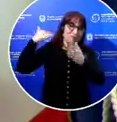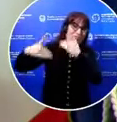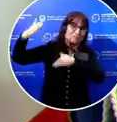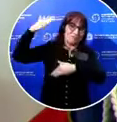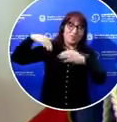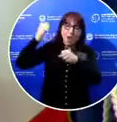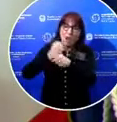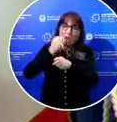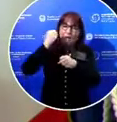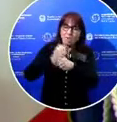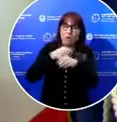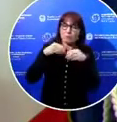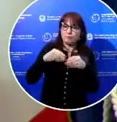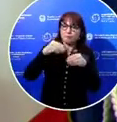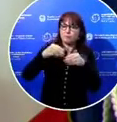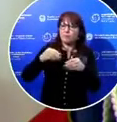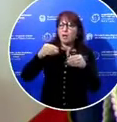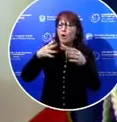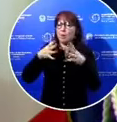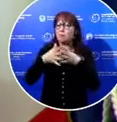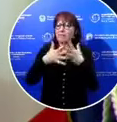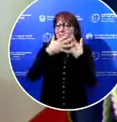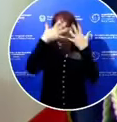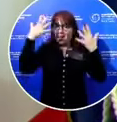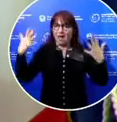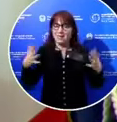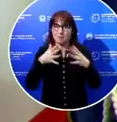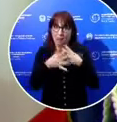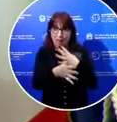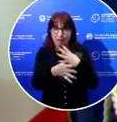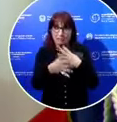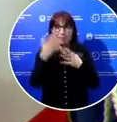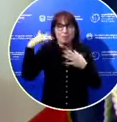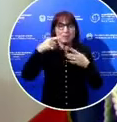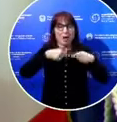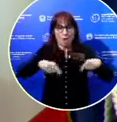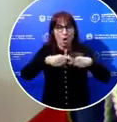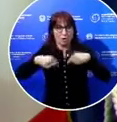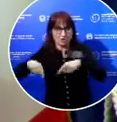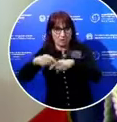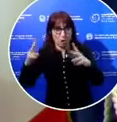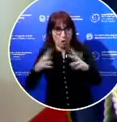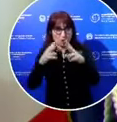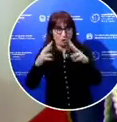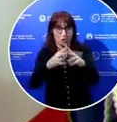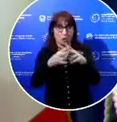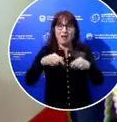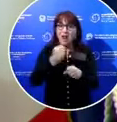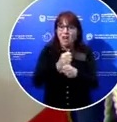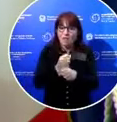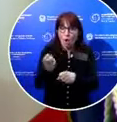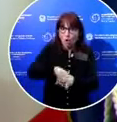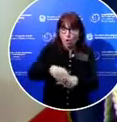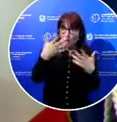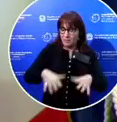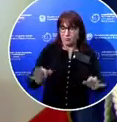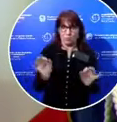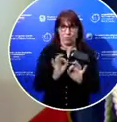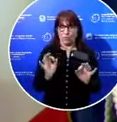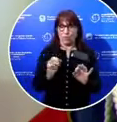lavoro accurato, partecipato, trasparente dei tavoli preparatori. E mi sento anche di dire che è un lavoro che non finirà domani.